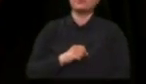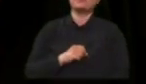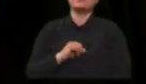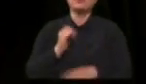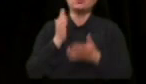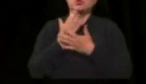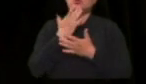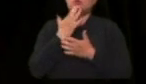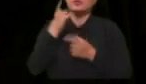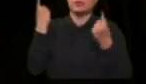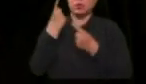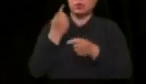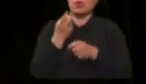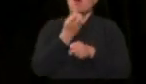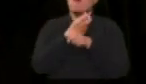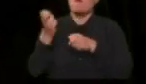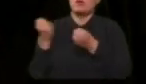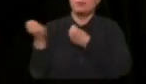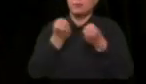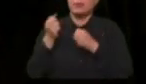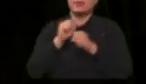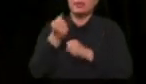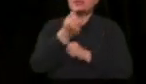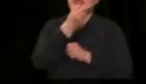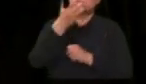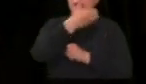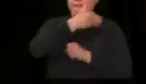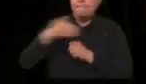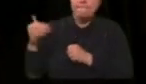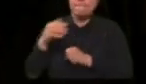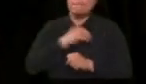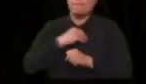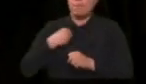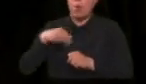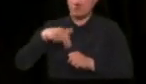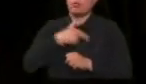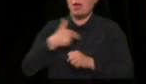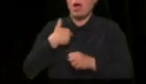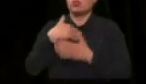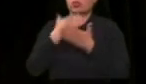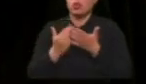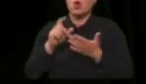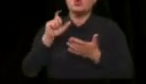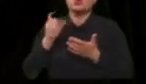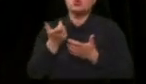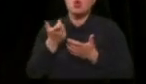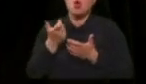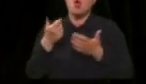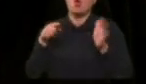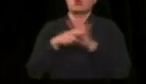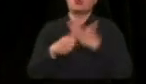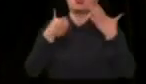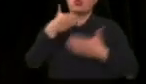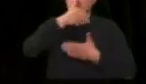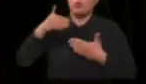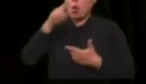Jak już mówiłam, zjawisko wykluczenia transportowego dotyka kilkanaście milionów Polaków w naszym kraju, z czego aż dla 6